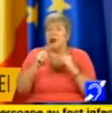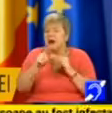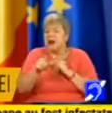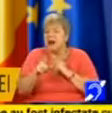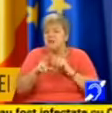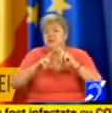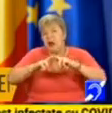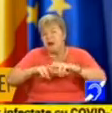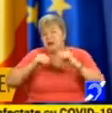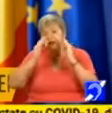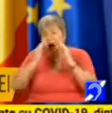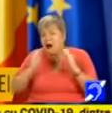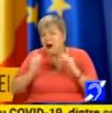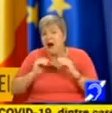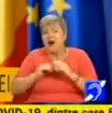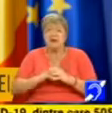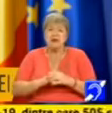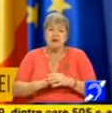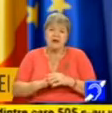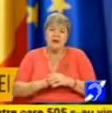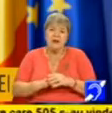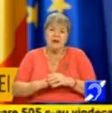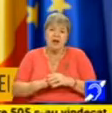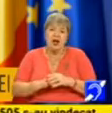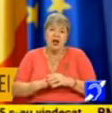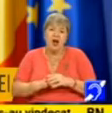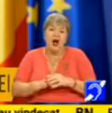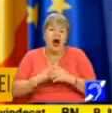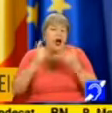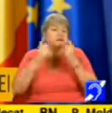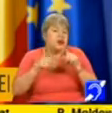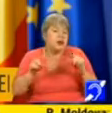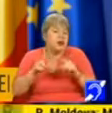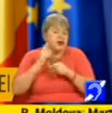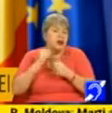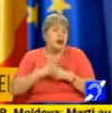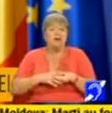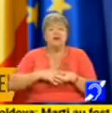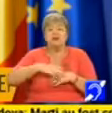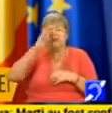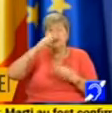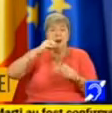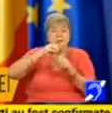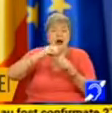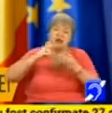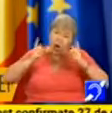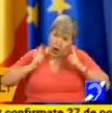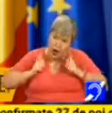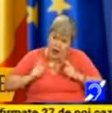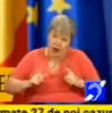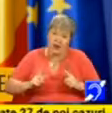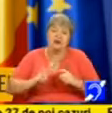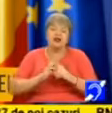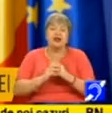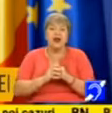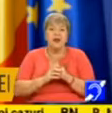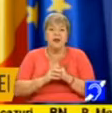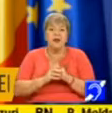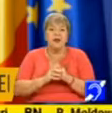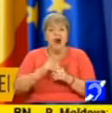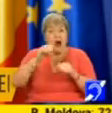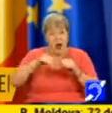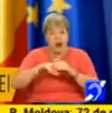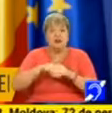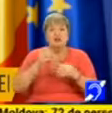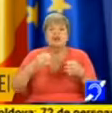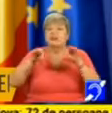stat acasă și au sărbătorit în liniște Paștele, au fost